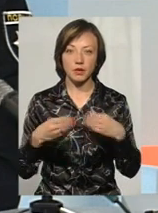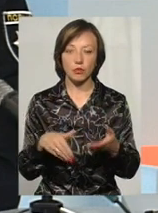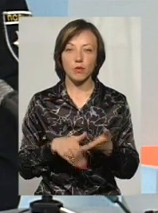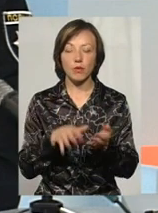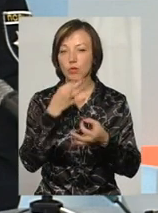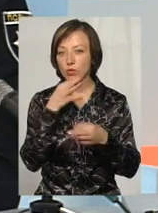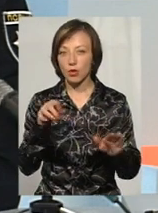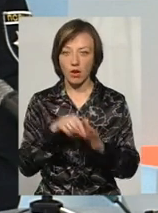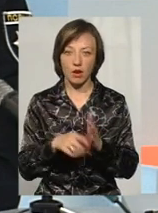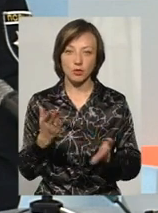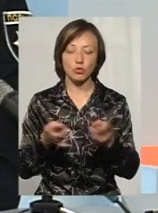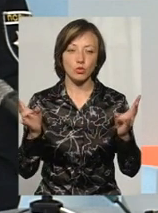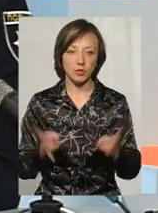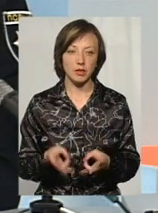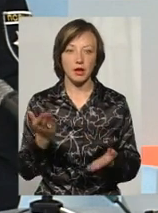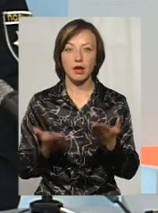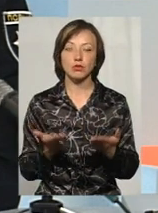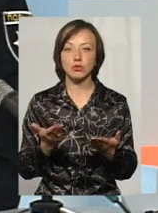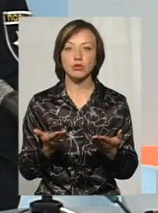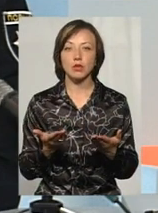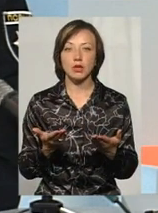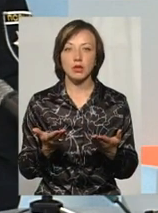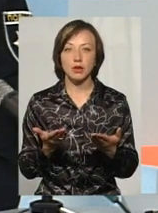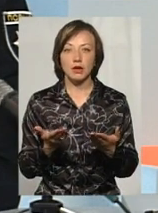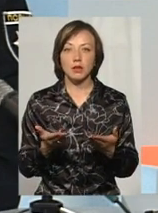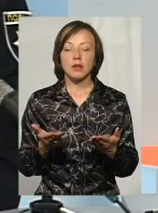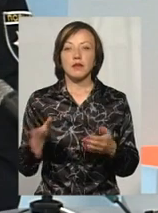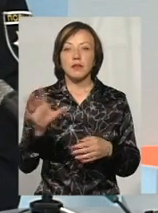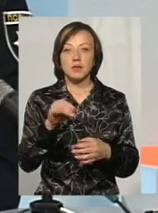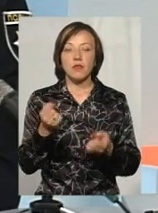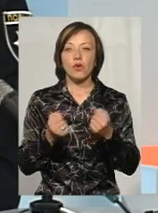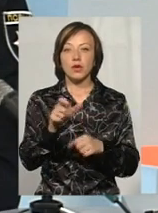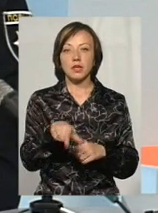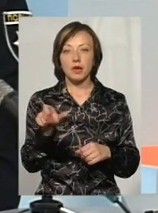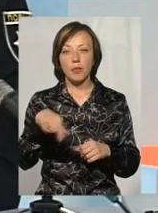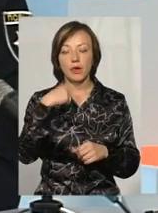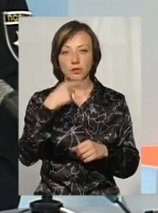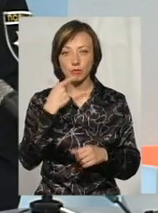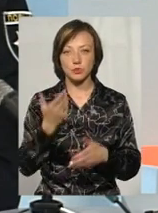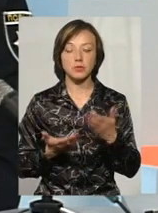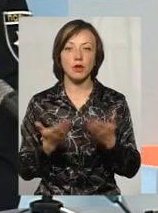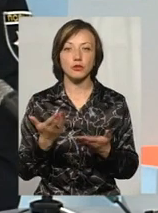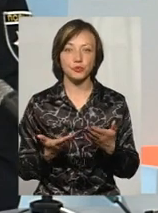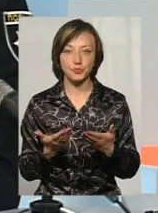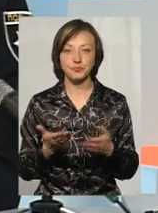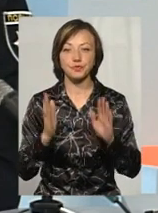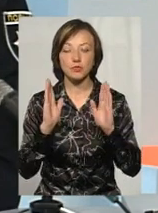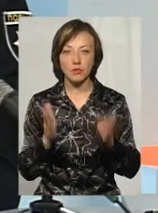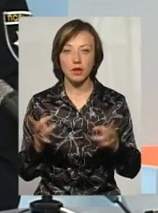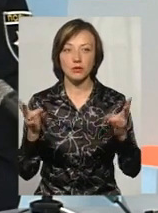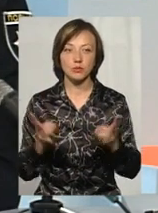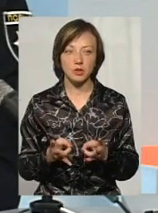будь-якого характеру, якщо вона необхідна. Якщо я тому зараз всім телеглядачам, водіям і громадянам кажу, якщо буде